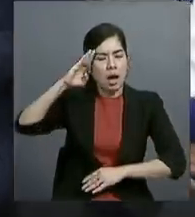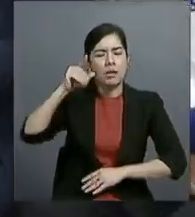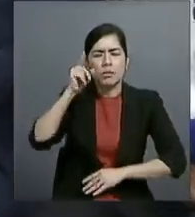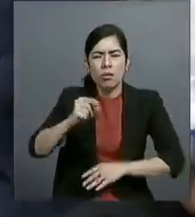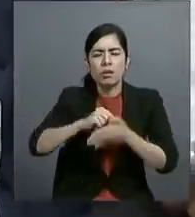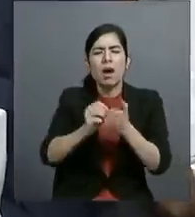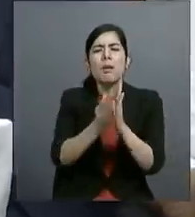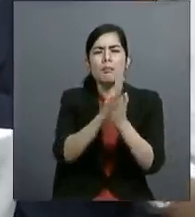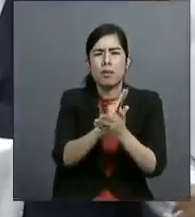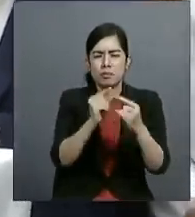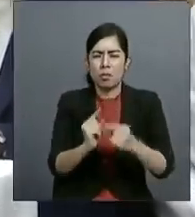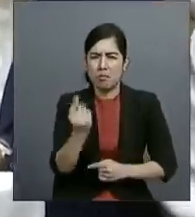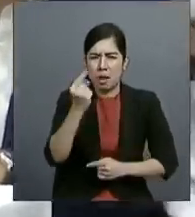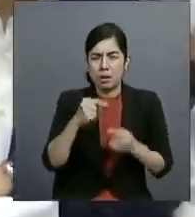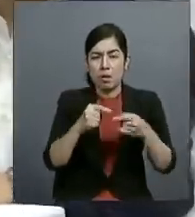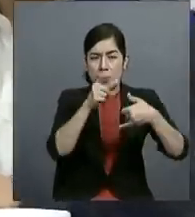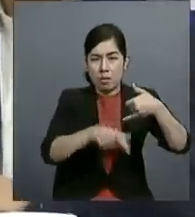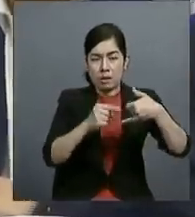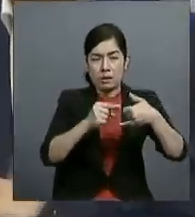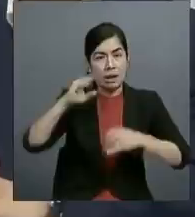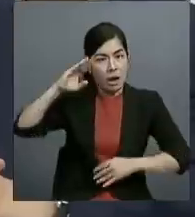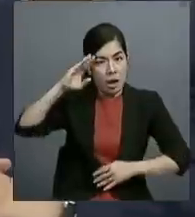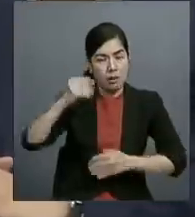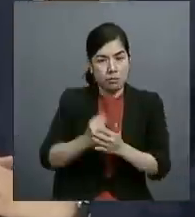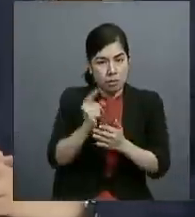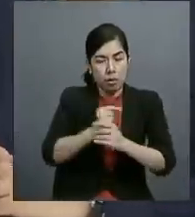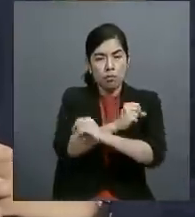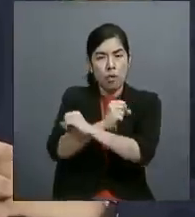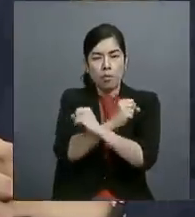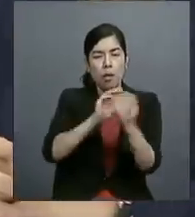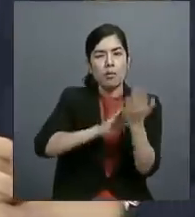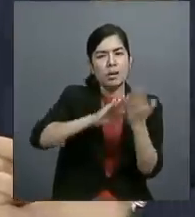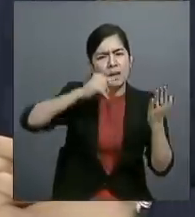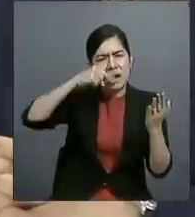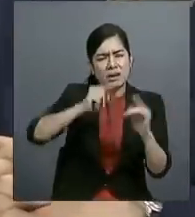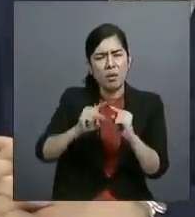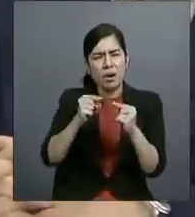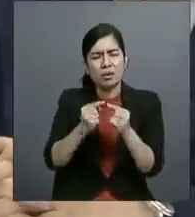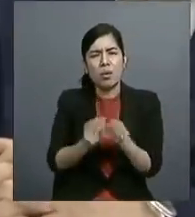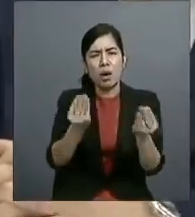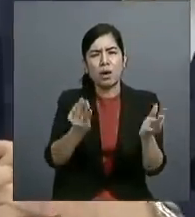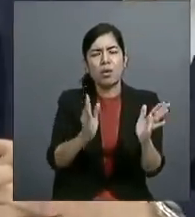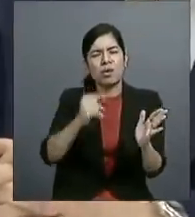ป็นทหารควรปกป้องประเทศไม่ใช่เปิดเพลงหนักแผ่นดินเพื่อให้คนไทยขัดแย้งกัน